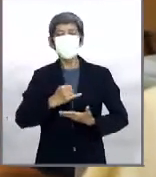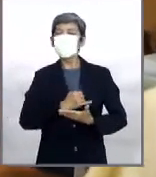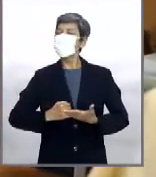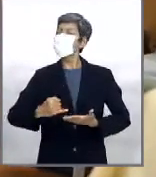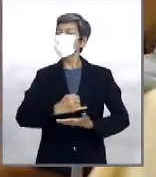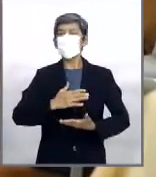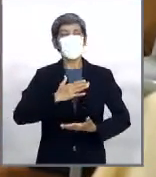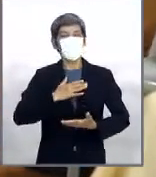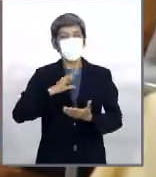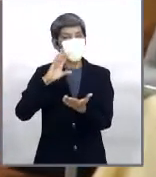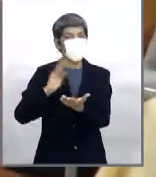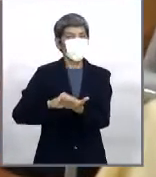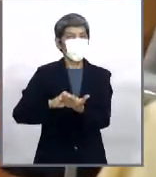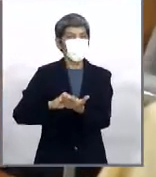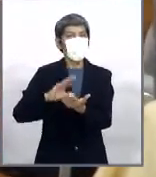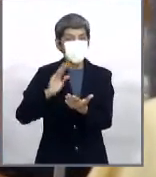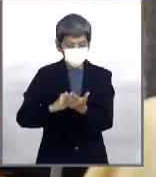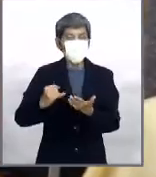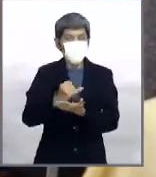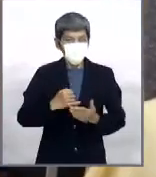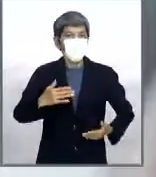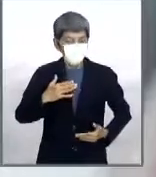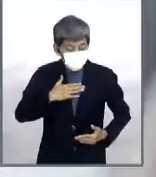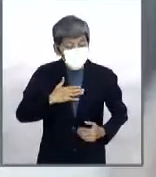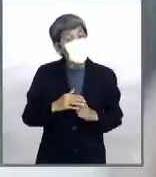าเป็นการจดบันทึกผ่านภาพวาดเรา